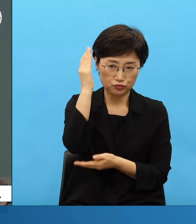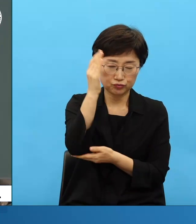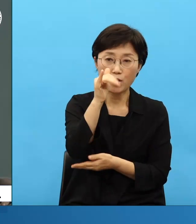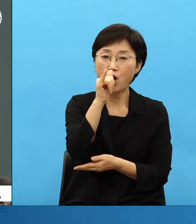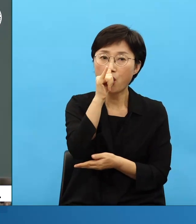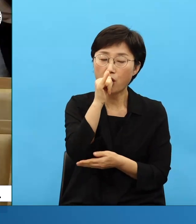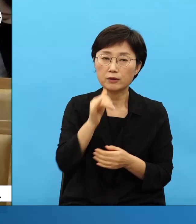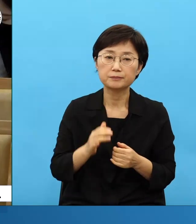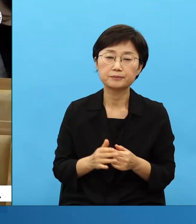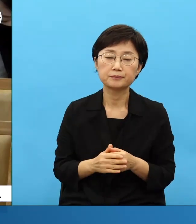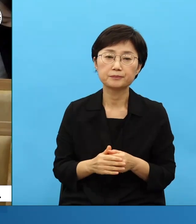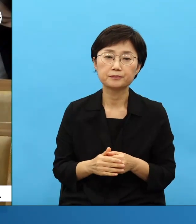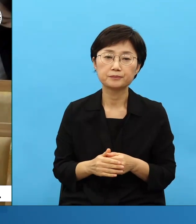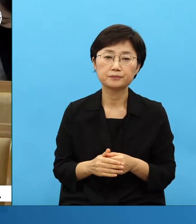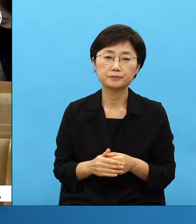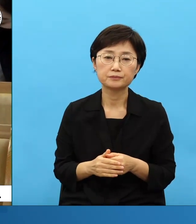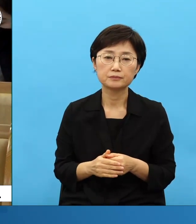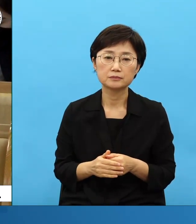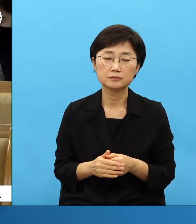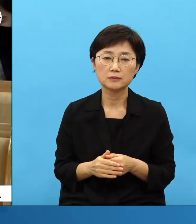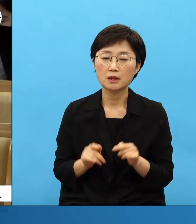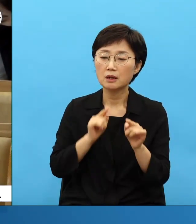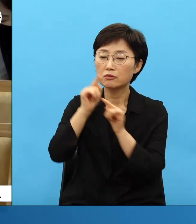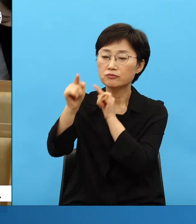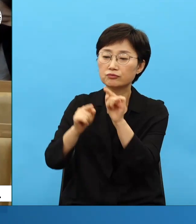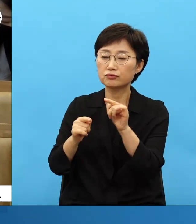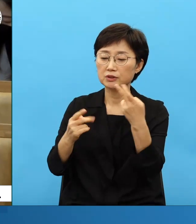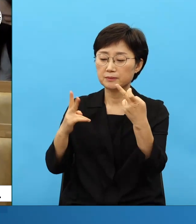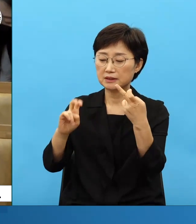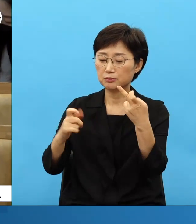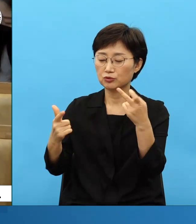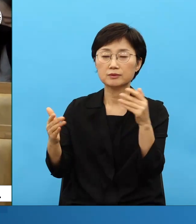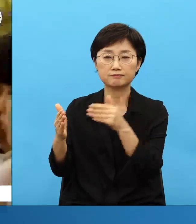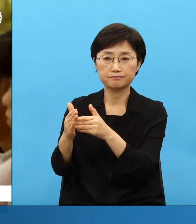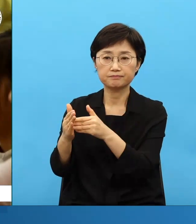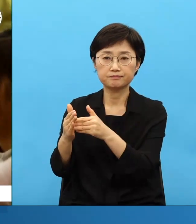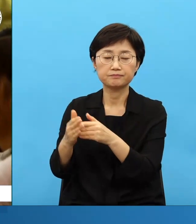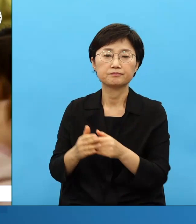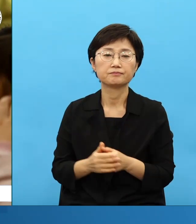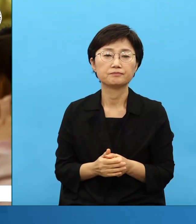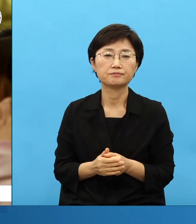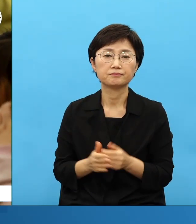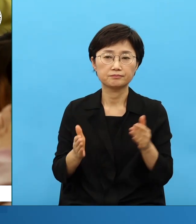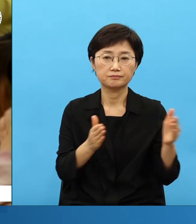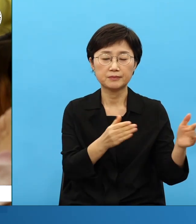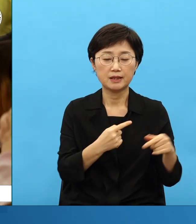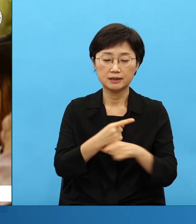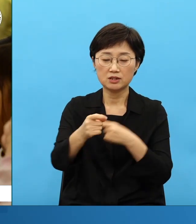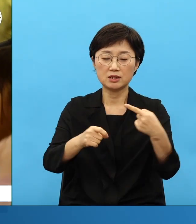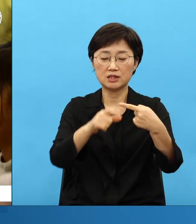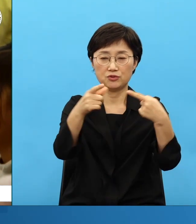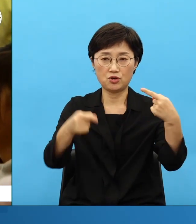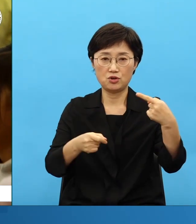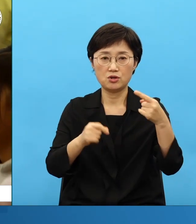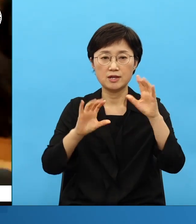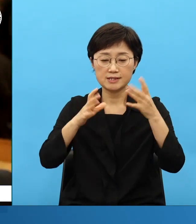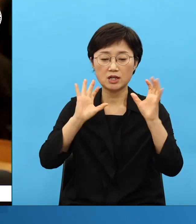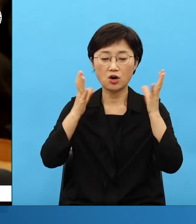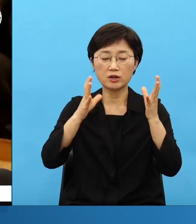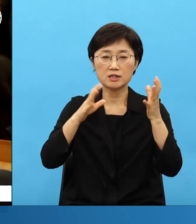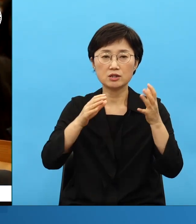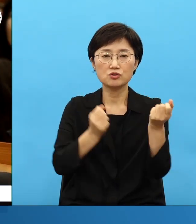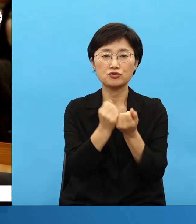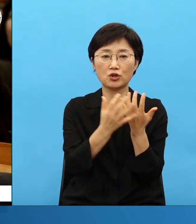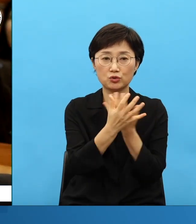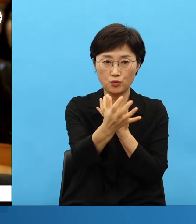전합니다. 오는 26일까지 등록받습니다. 새해 1월엔 세계 어린이 수련회가